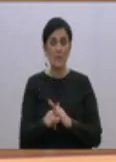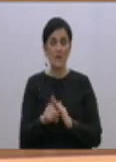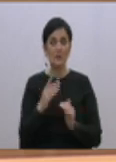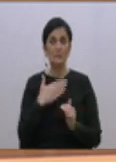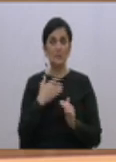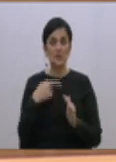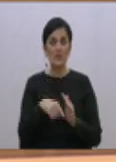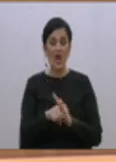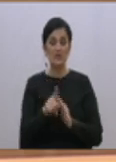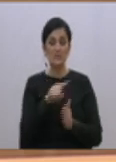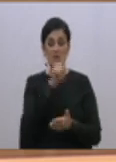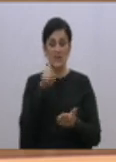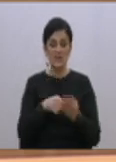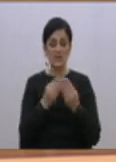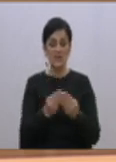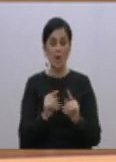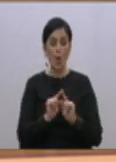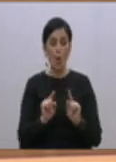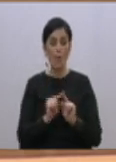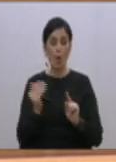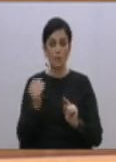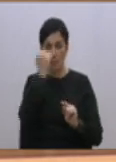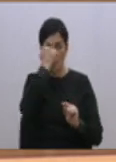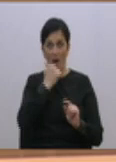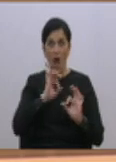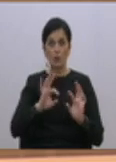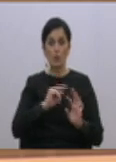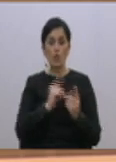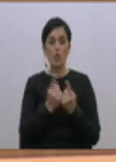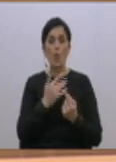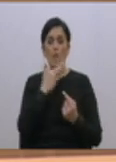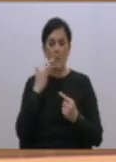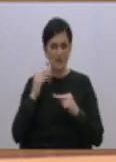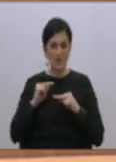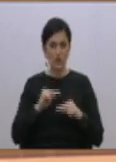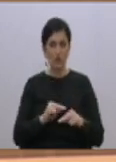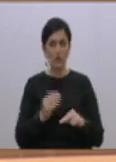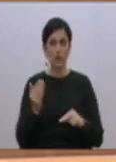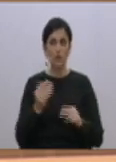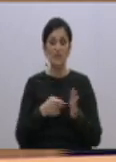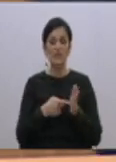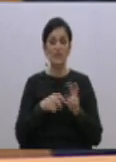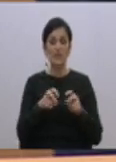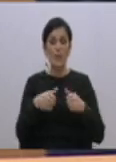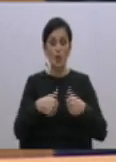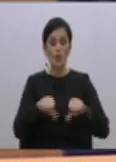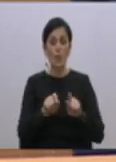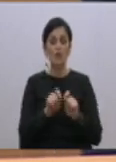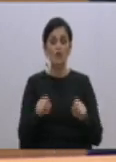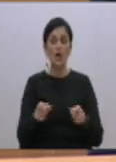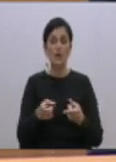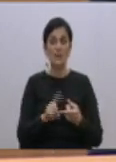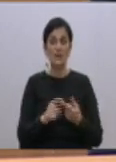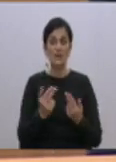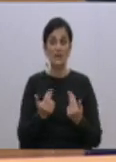ჩვენს მიერ დაყენებულია საკითხი ოპოზიციის მიერ და მადლობა მინდა უთხრა კოლეგებს, რომლებმაც ბევრი იშრომეს საგამოძიებო კომისიის შექმნასთან დაკავშირებით